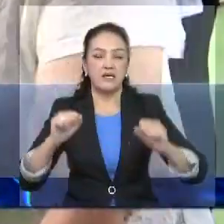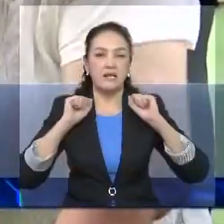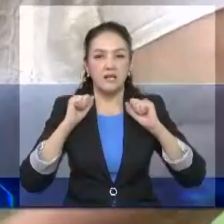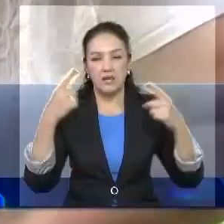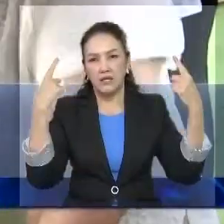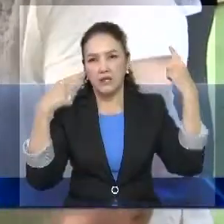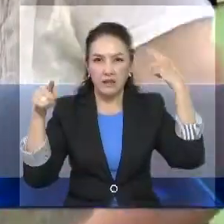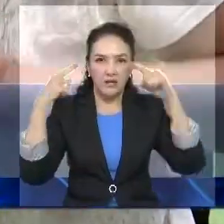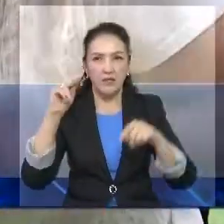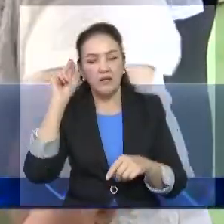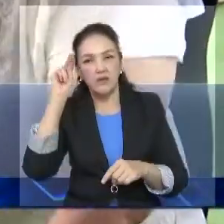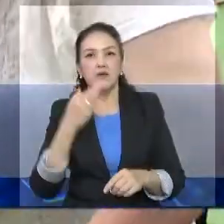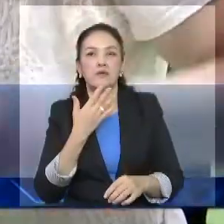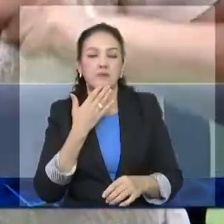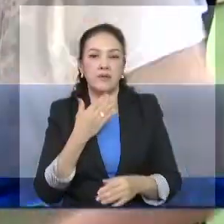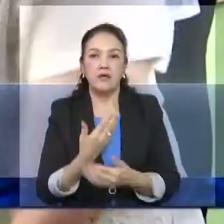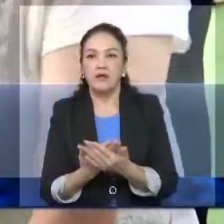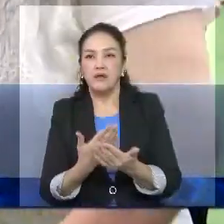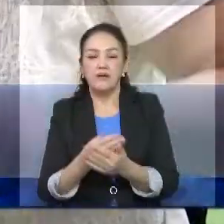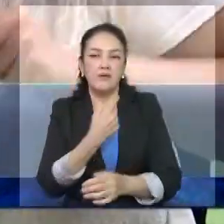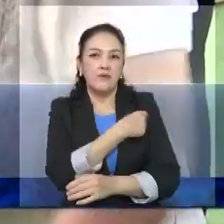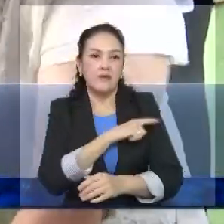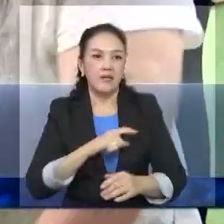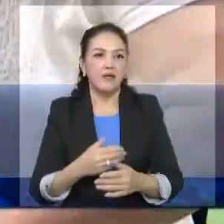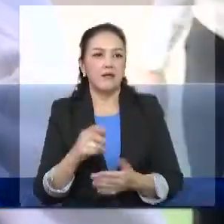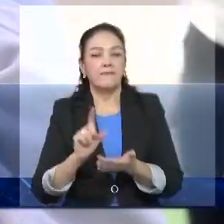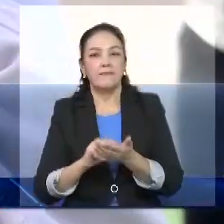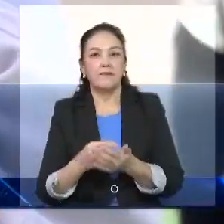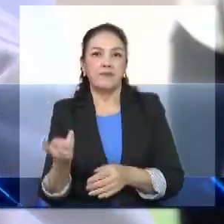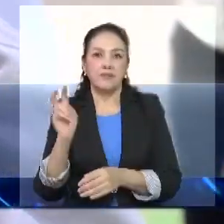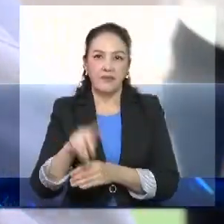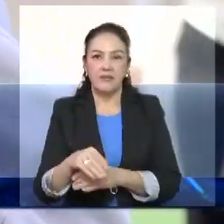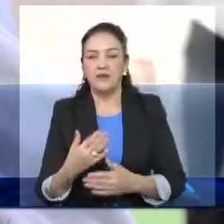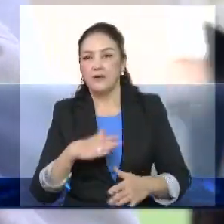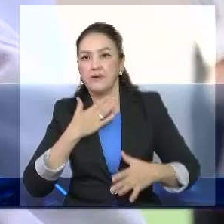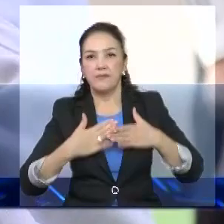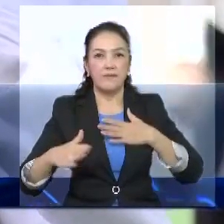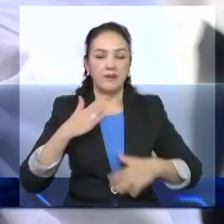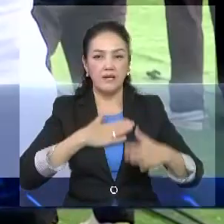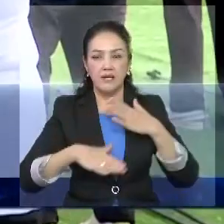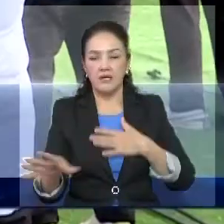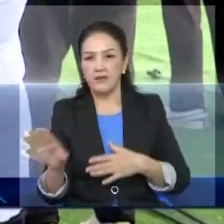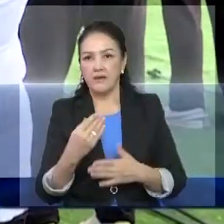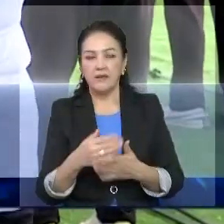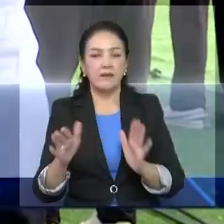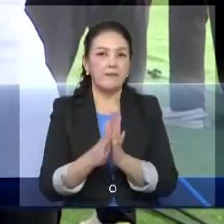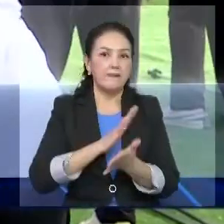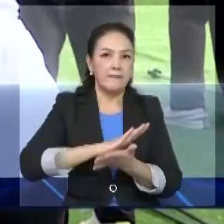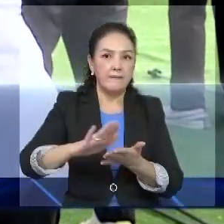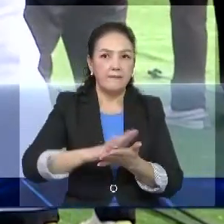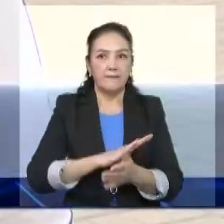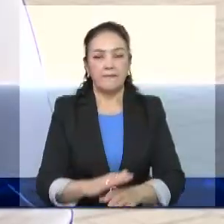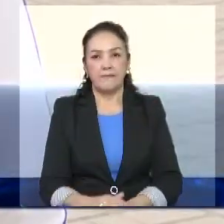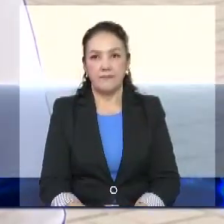и творчеством, изучение языков и консультации врачей. Пенсионеры ходят в центры с удовольствием, ведь все это на бесплатной